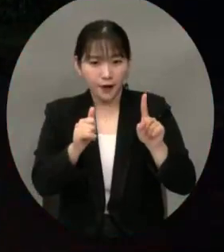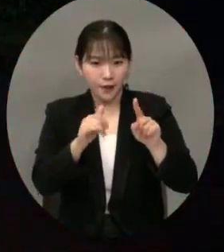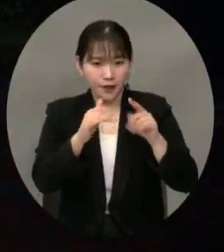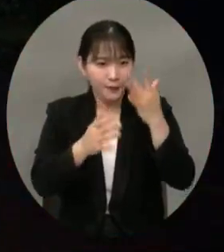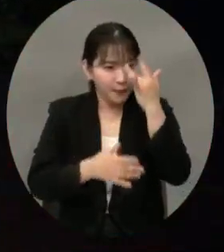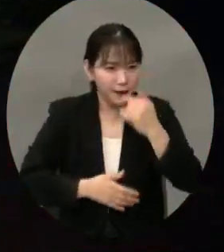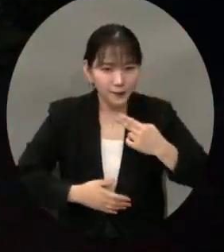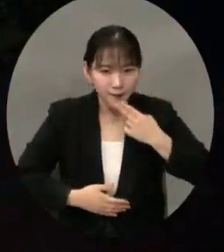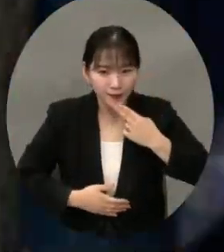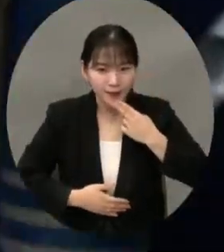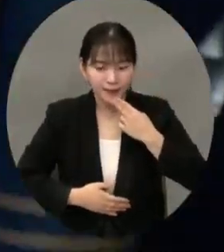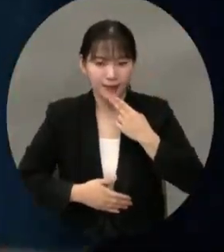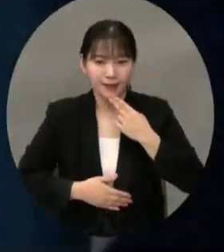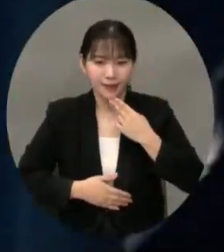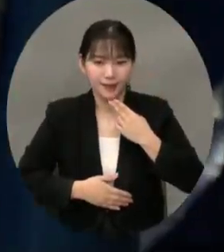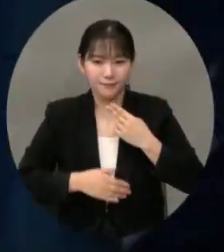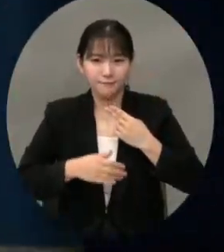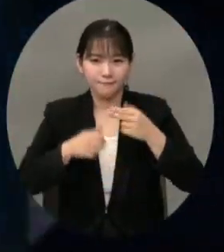않겠다.